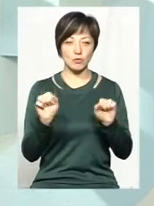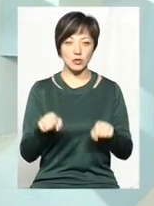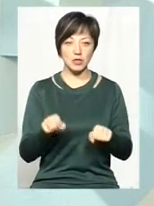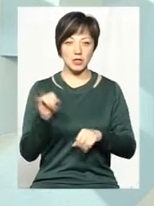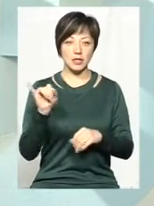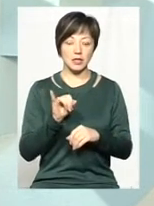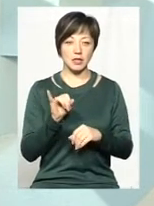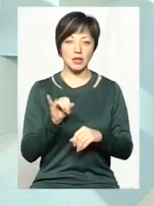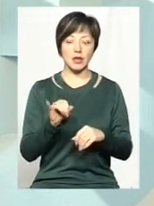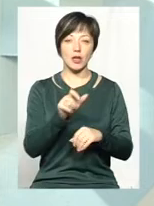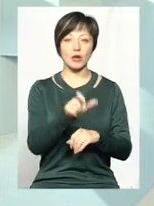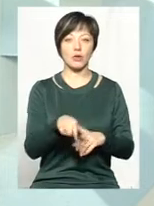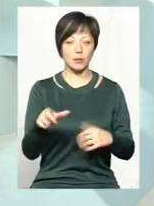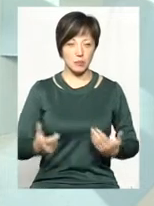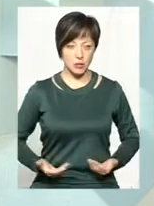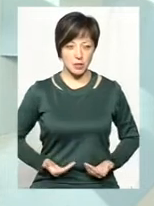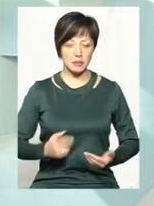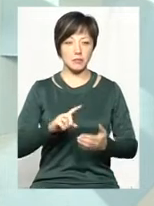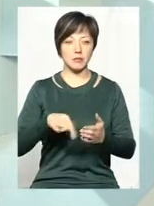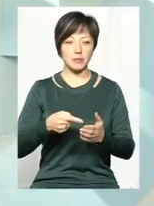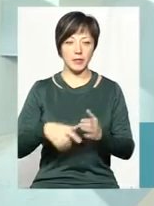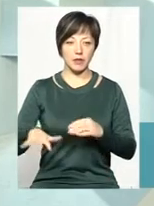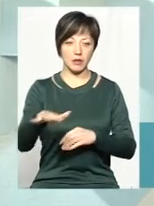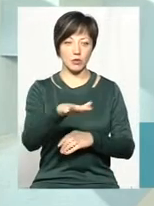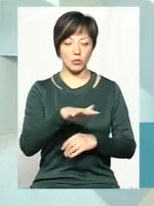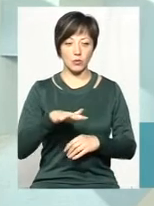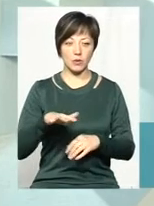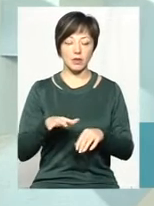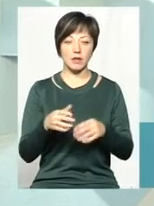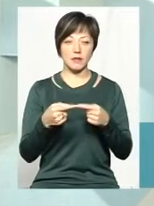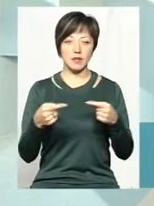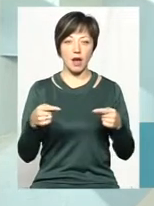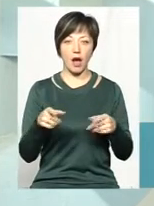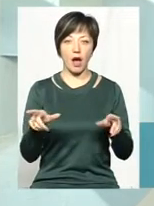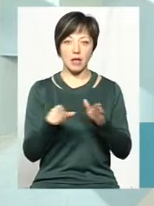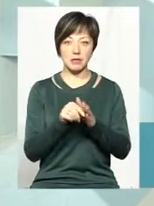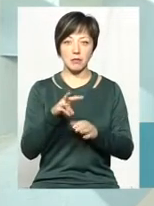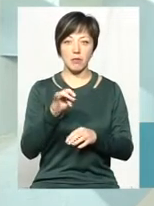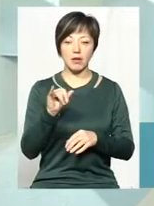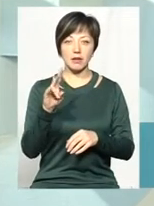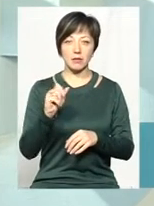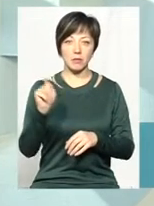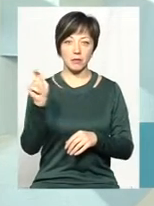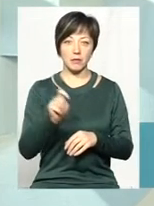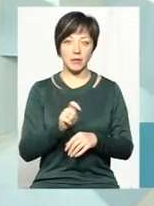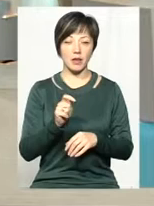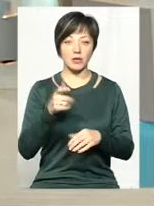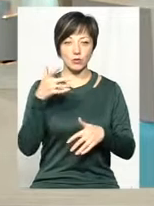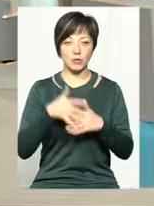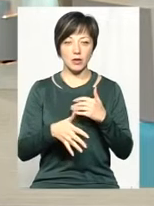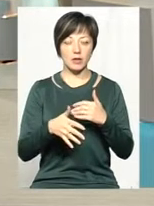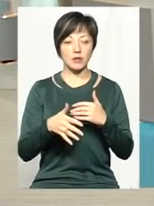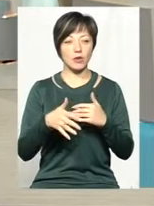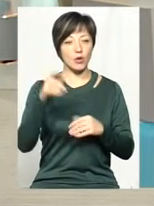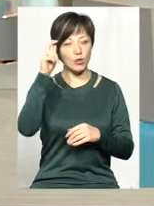і мешканцям тих територій, і все. А з Мариною я приїхав, просто я зрозумів, що тоді